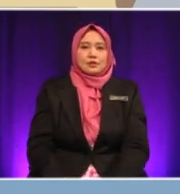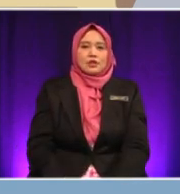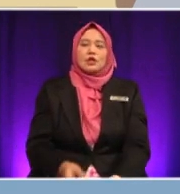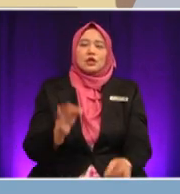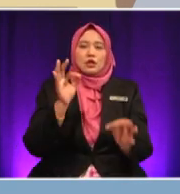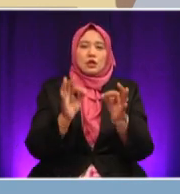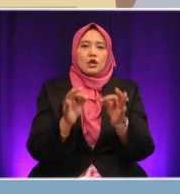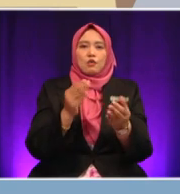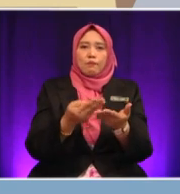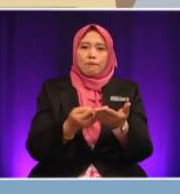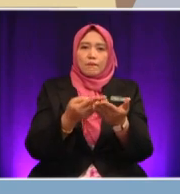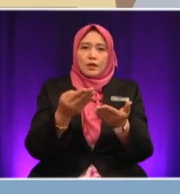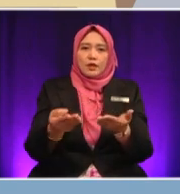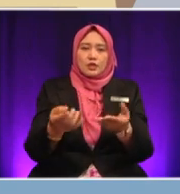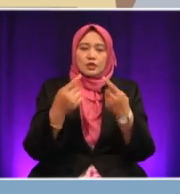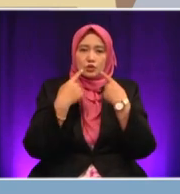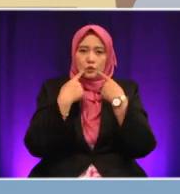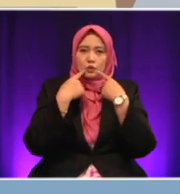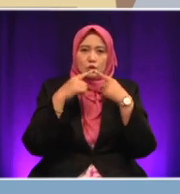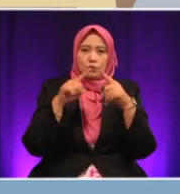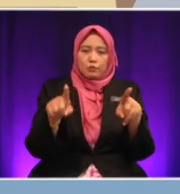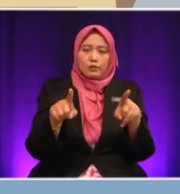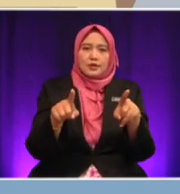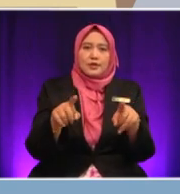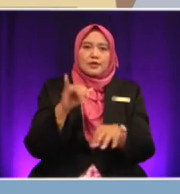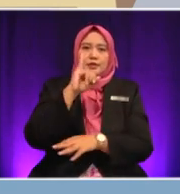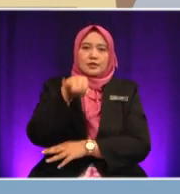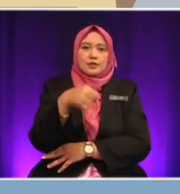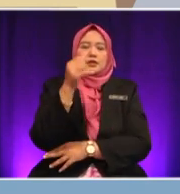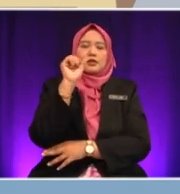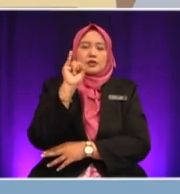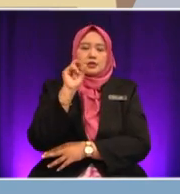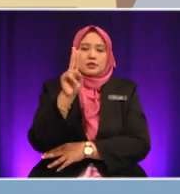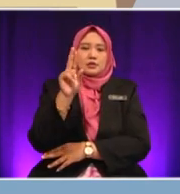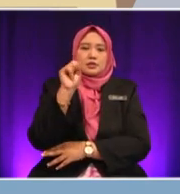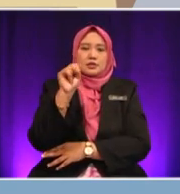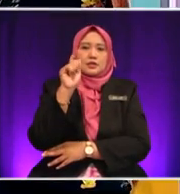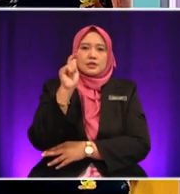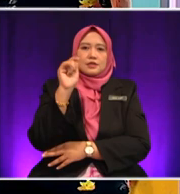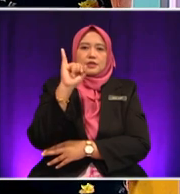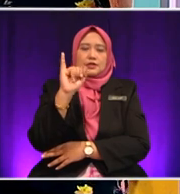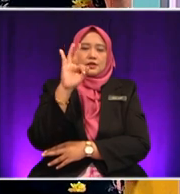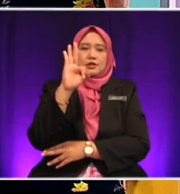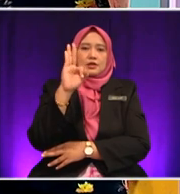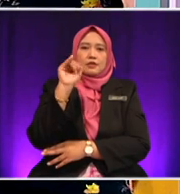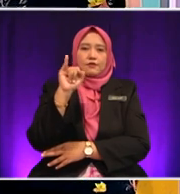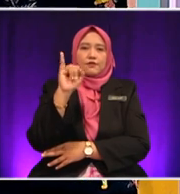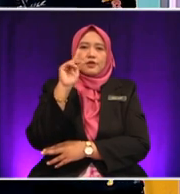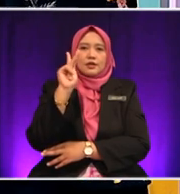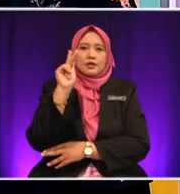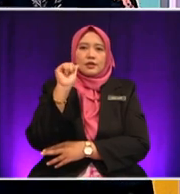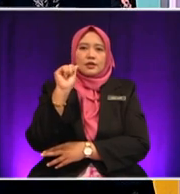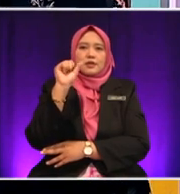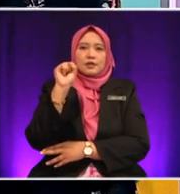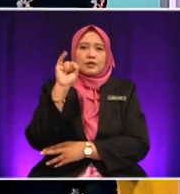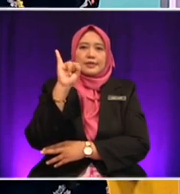justifikasi jangan jawab semata-mata saya pilih e sebab ada saibeh ada penumbuhan undang-undang saebe ada media sosial ada wi-fu